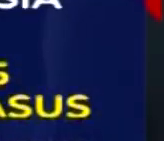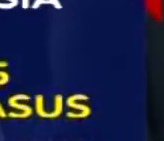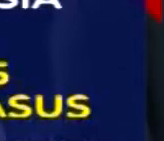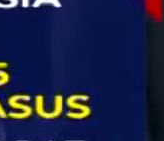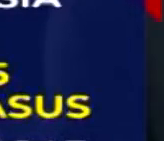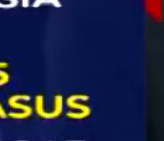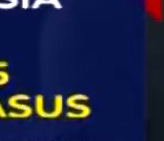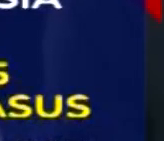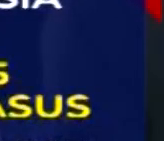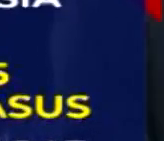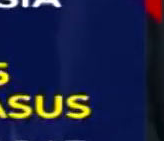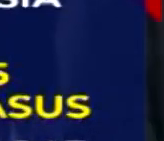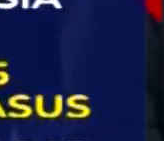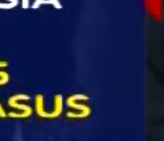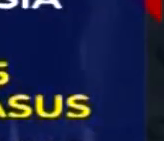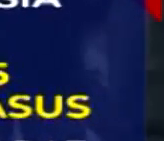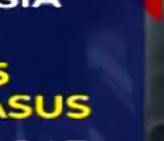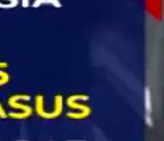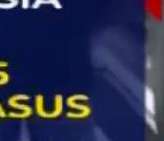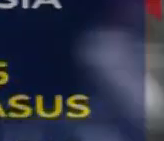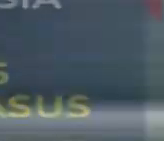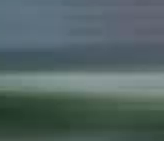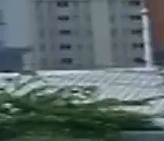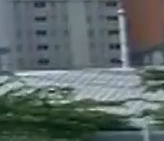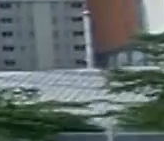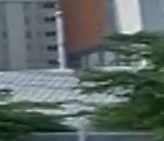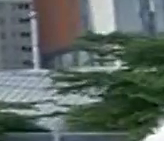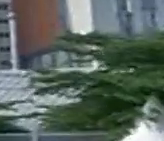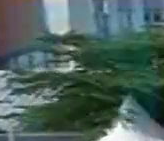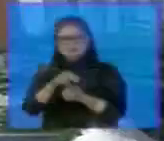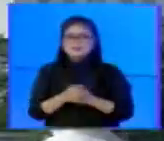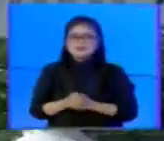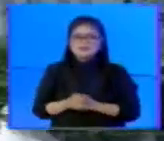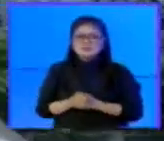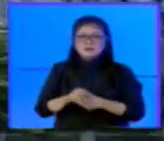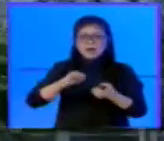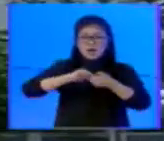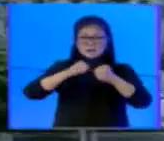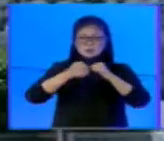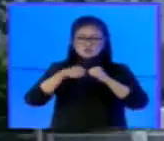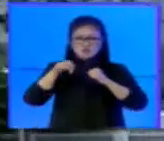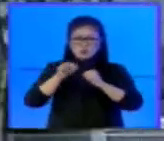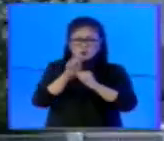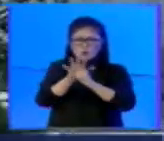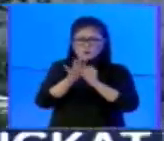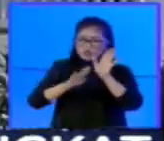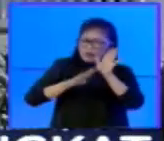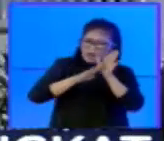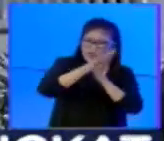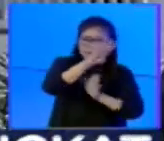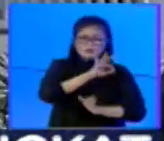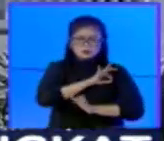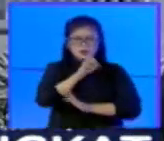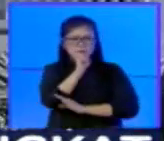kasus, disusul Jawa Timur dan Jawa Barat. Di tengah tingginya angka kasus COVID-19 di Indonesia, Presiden Joko Widodo menyebut